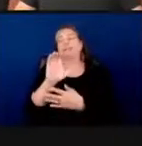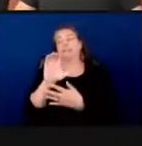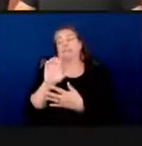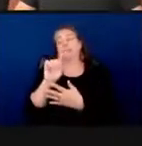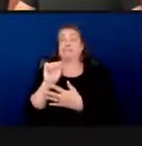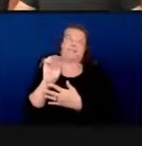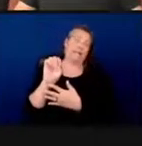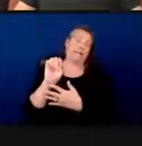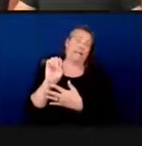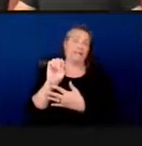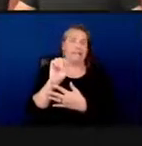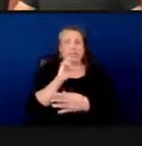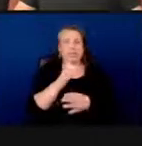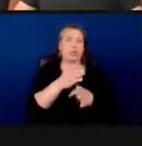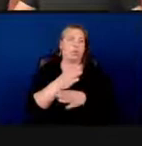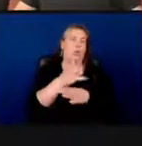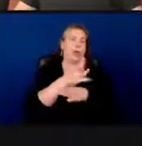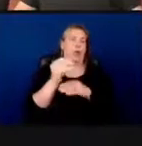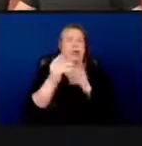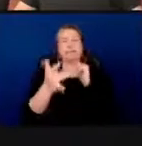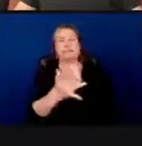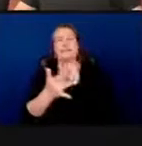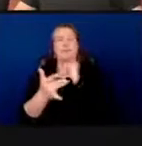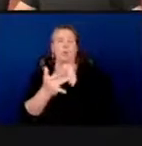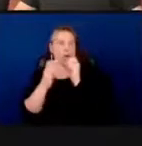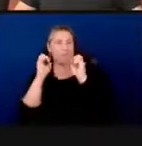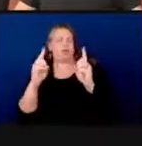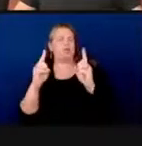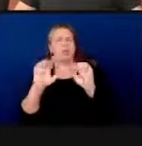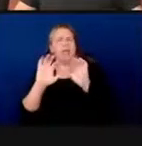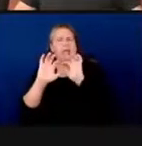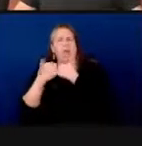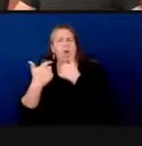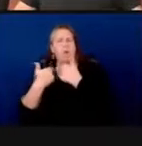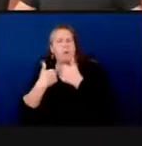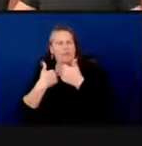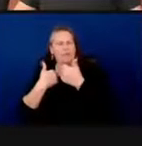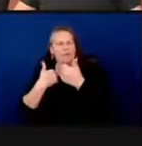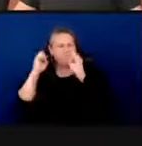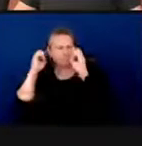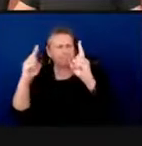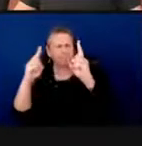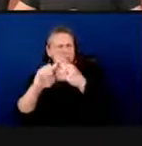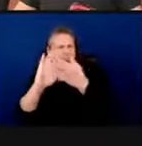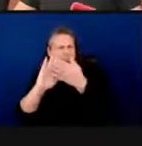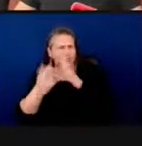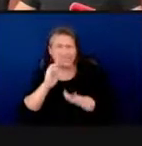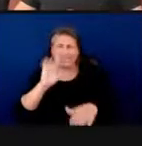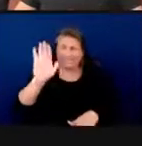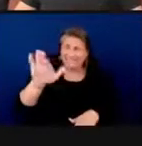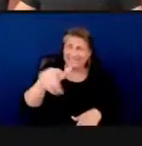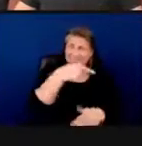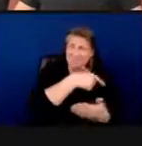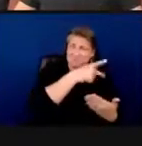So, kwa kweli tunaona kuwa tumeweza kukumbwa na changamoto kubwa kuhusiana na shule hizi.